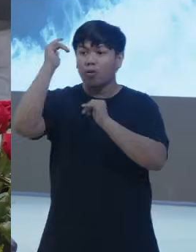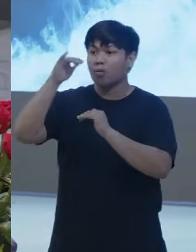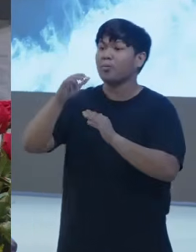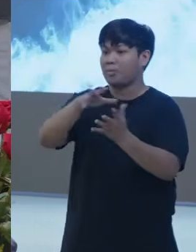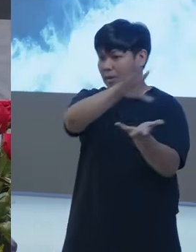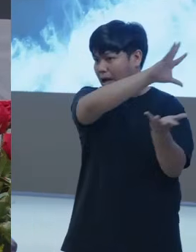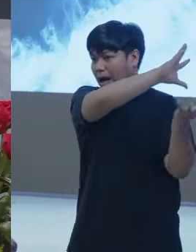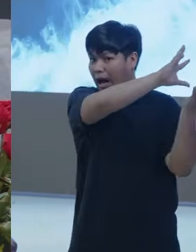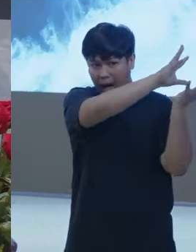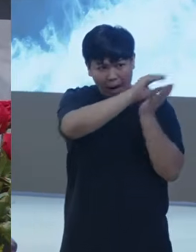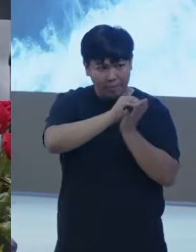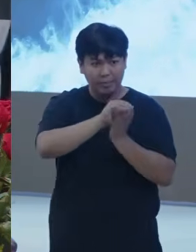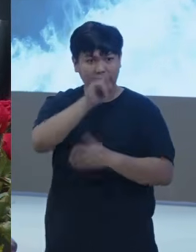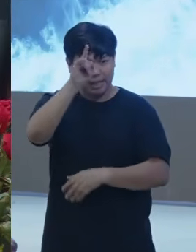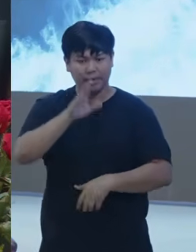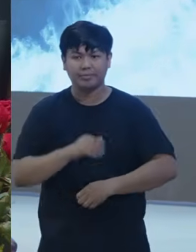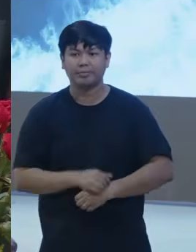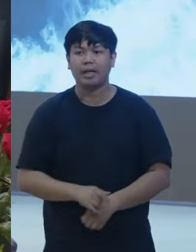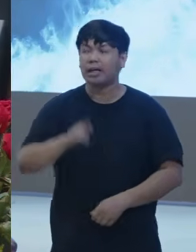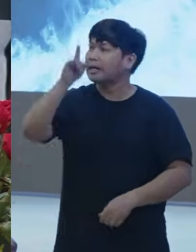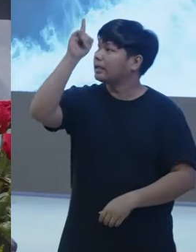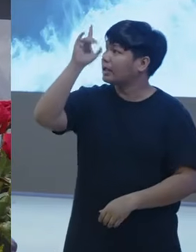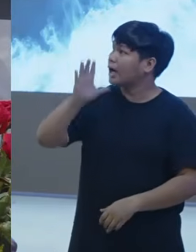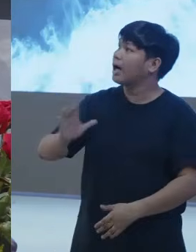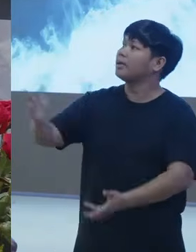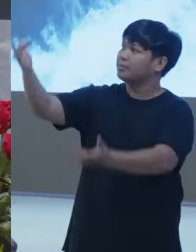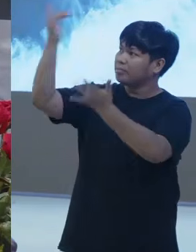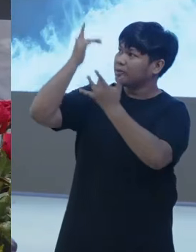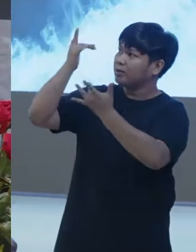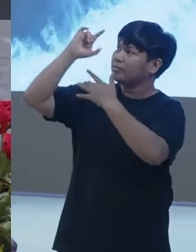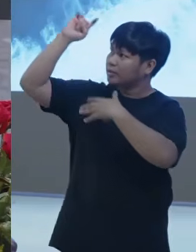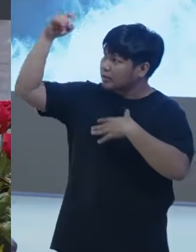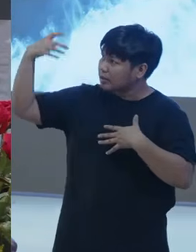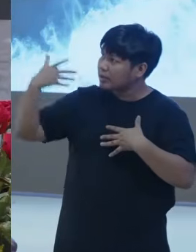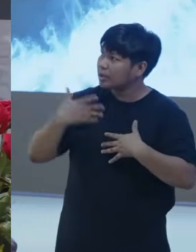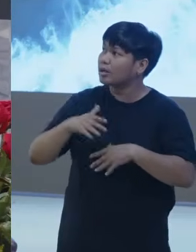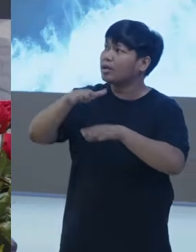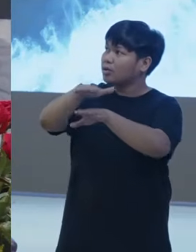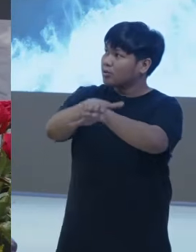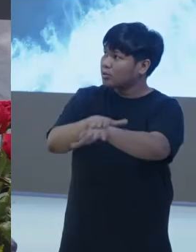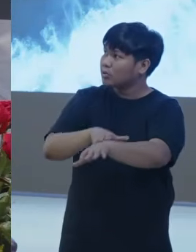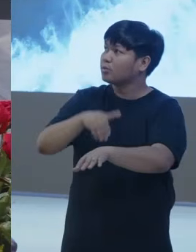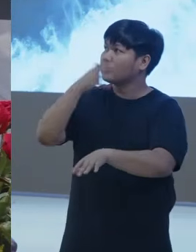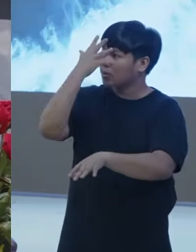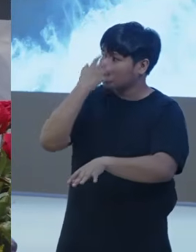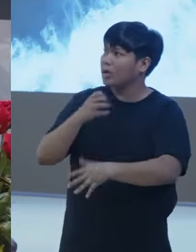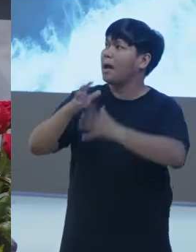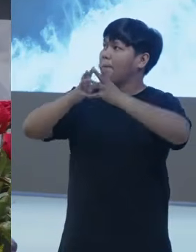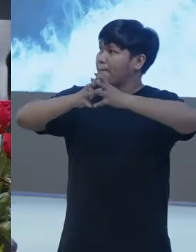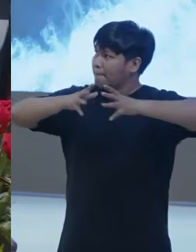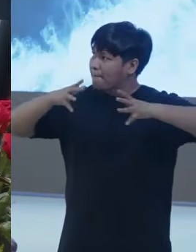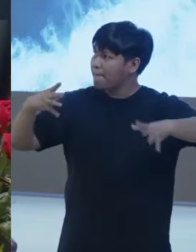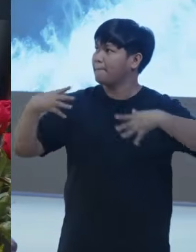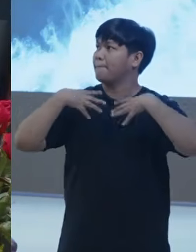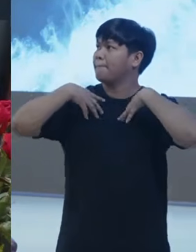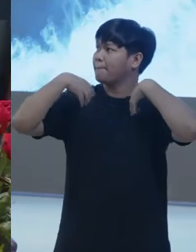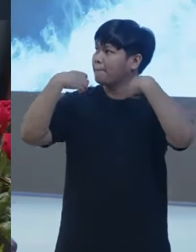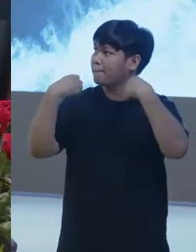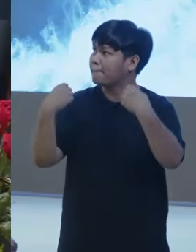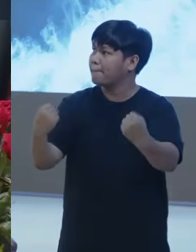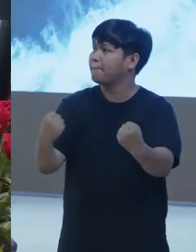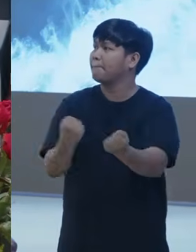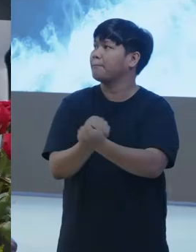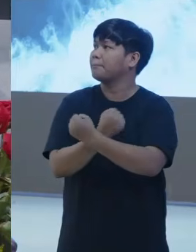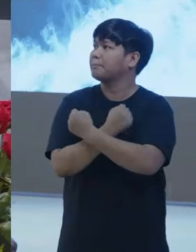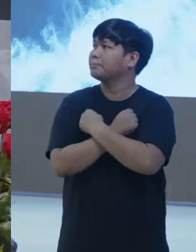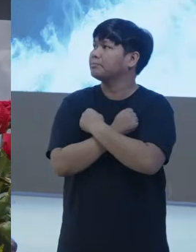Lord is merciful and gracious, slow to anger, and abounding in steadfast